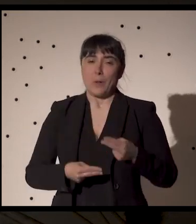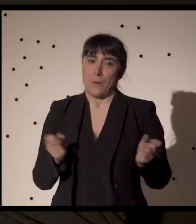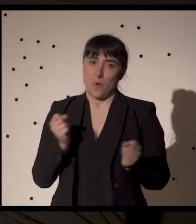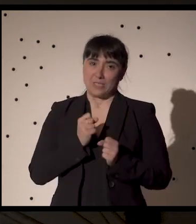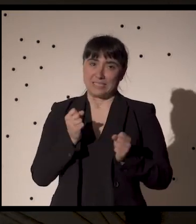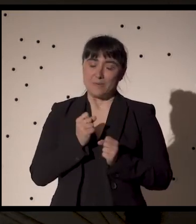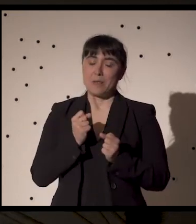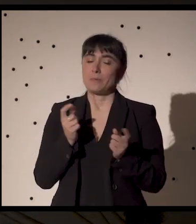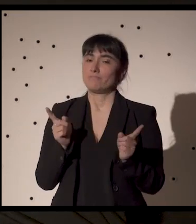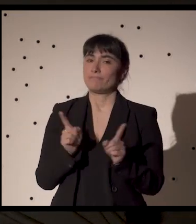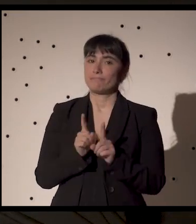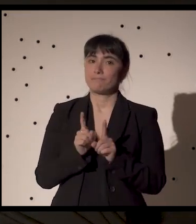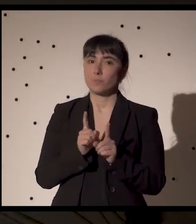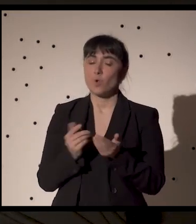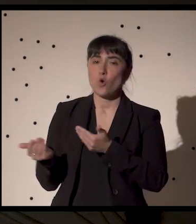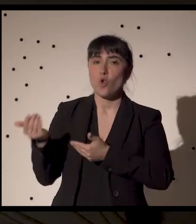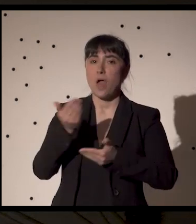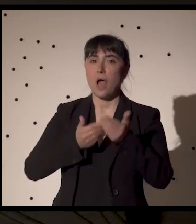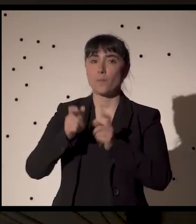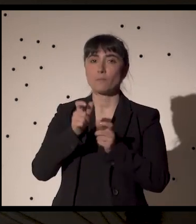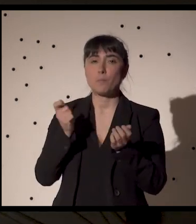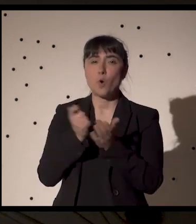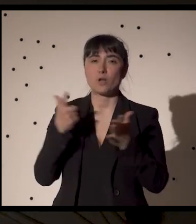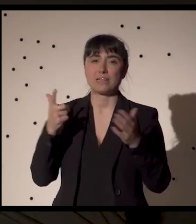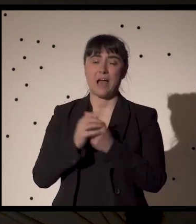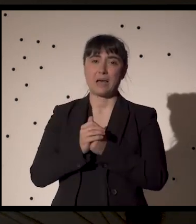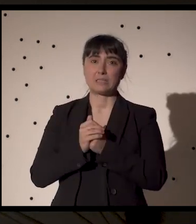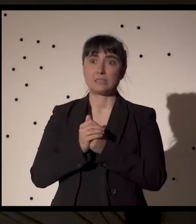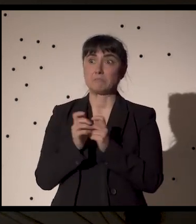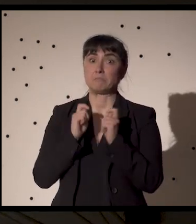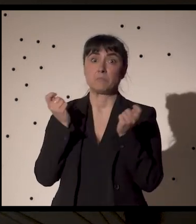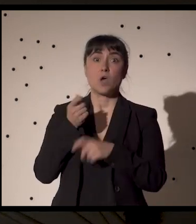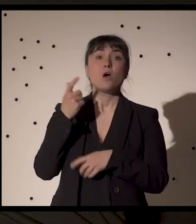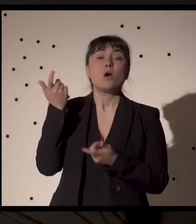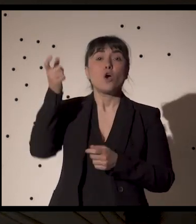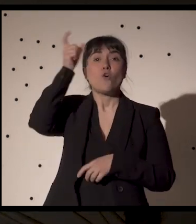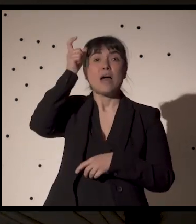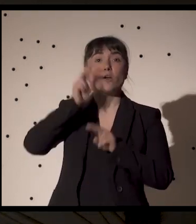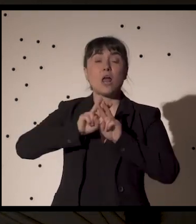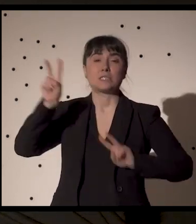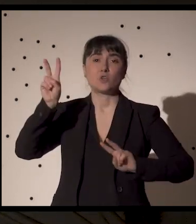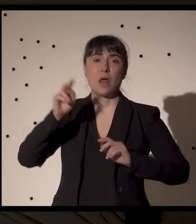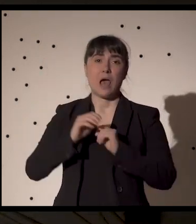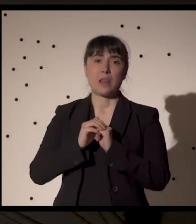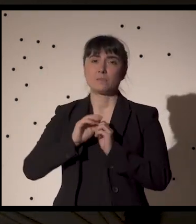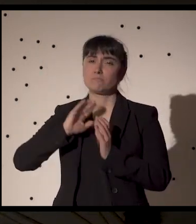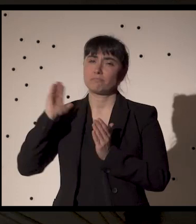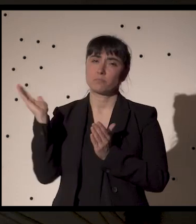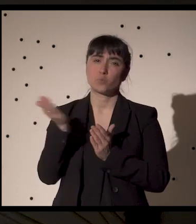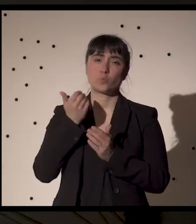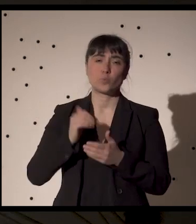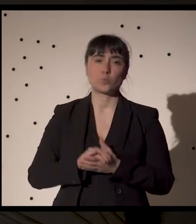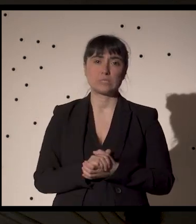dei partner importanti per l'attività del Piccolo Teatro il governo Nazionale Insomma tutta questa